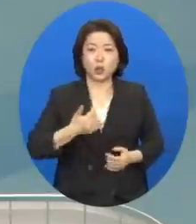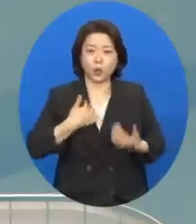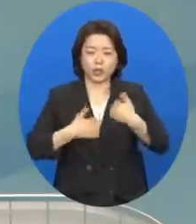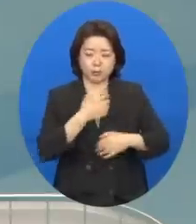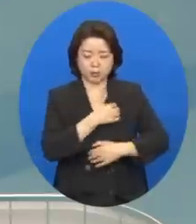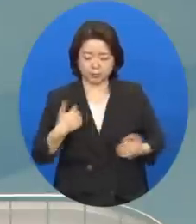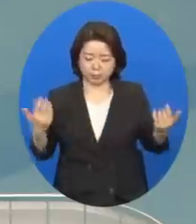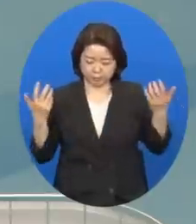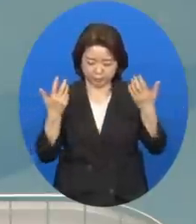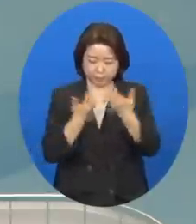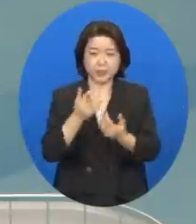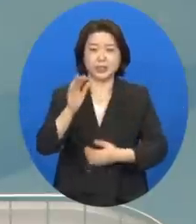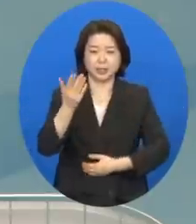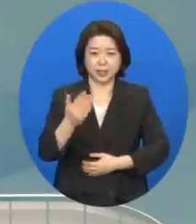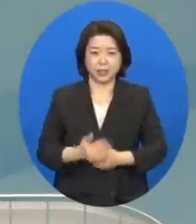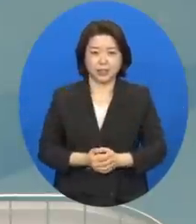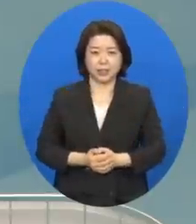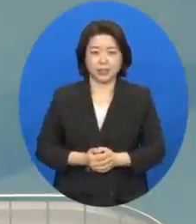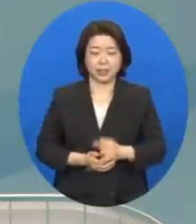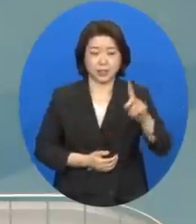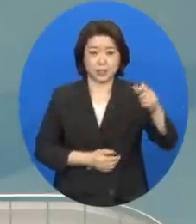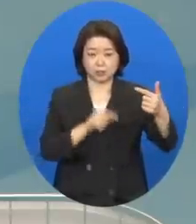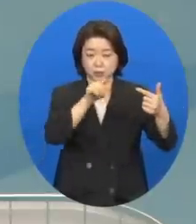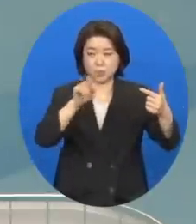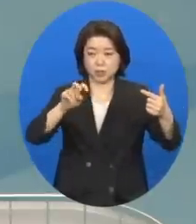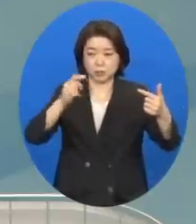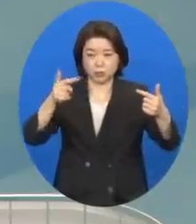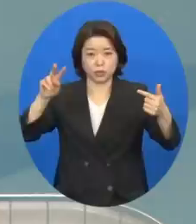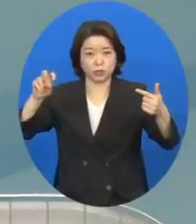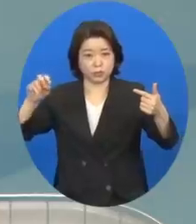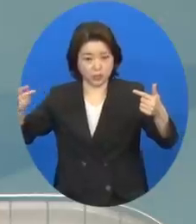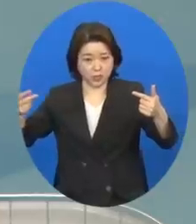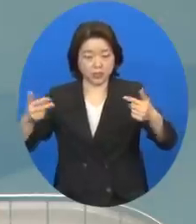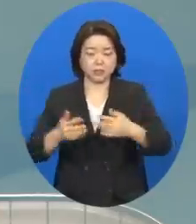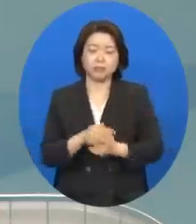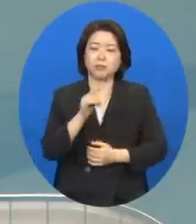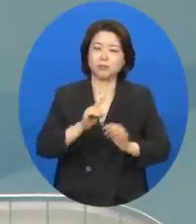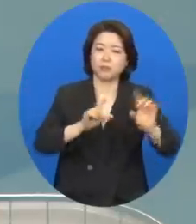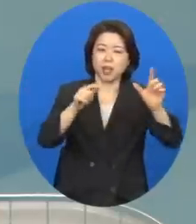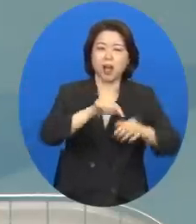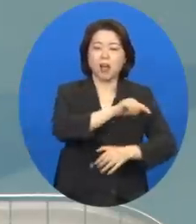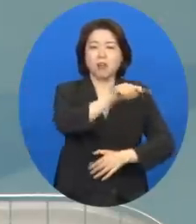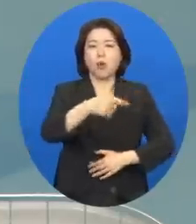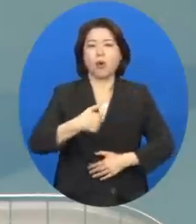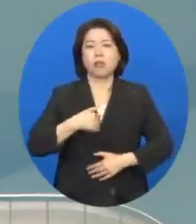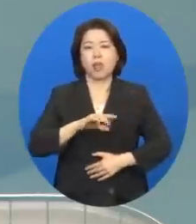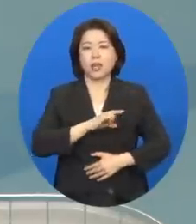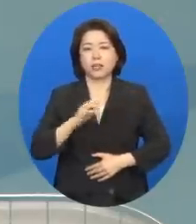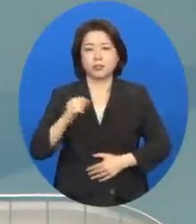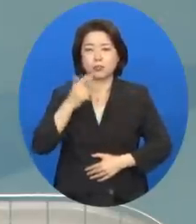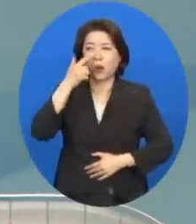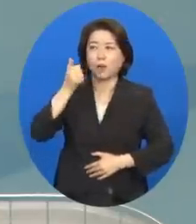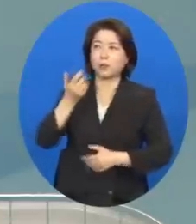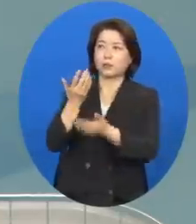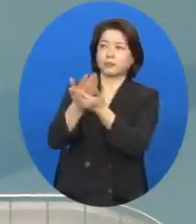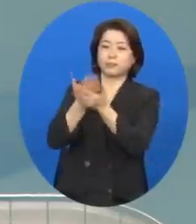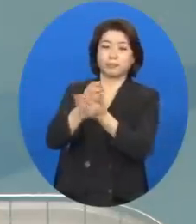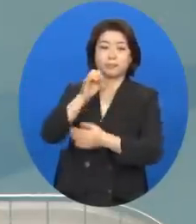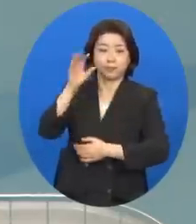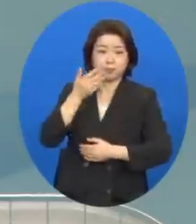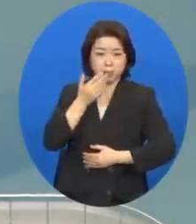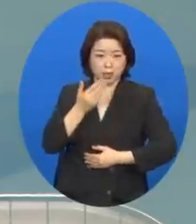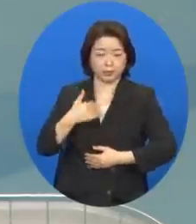될 것이다. 26절 27절에는 그날에는 너희가 내 이름으로 아버지께 구할 것이다. 내가 너희를